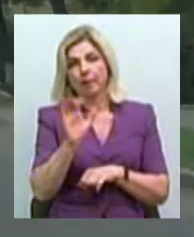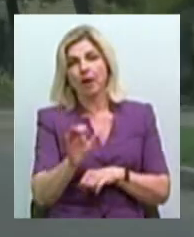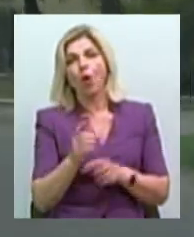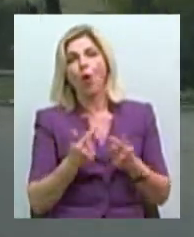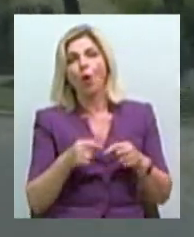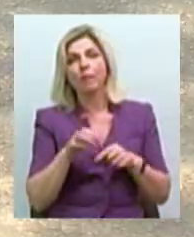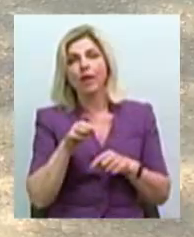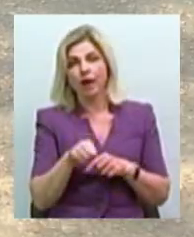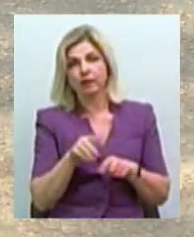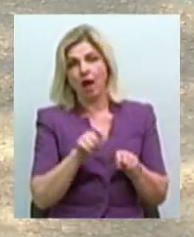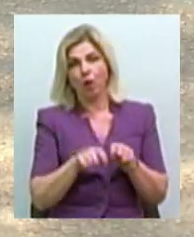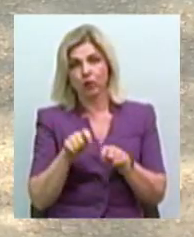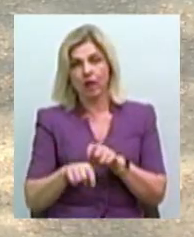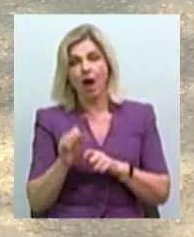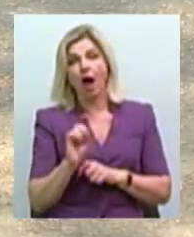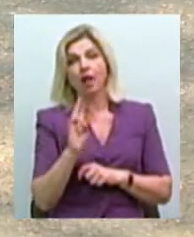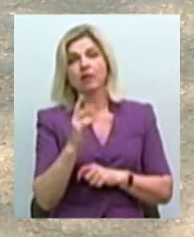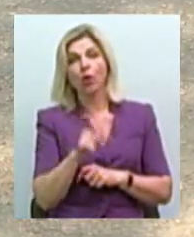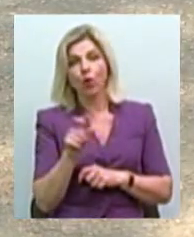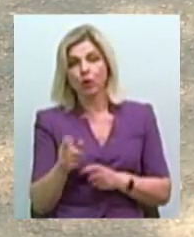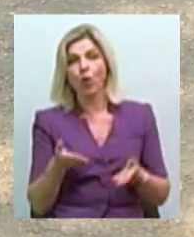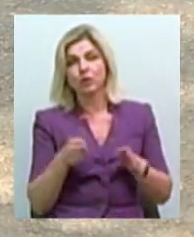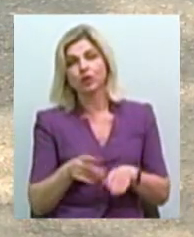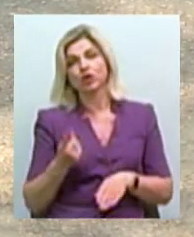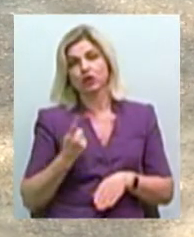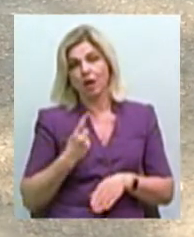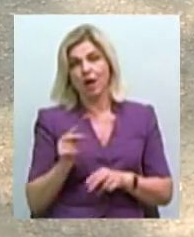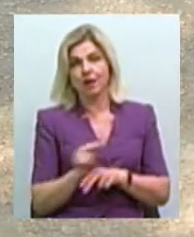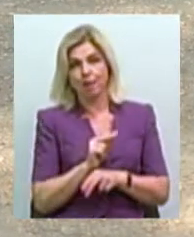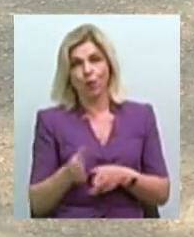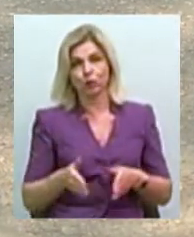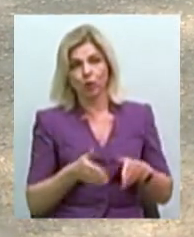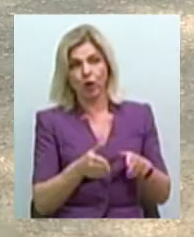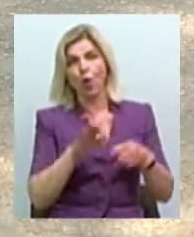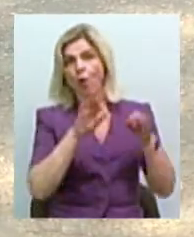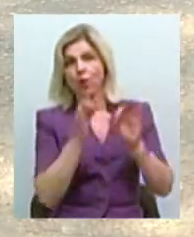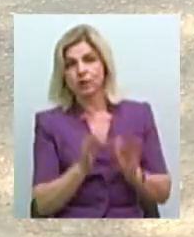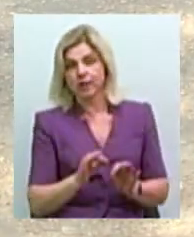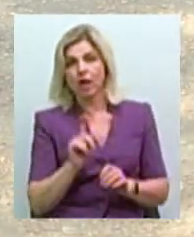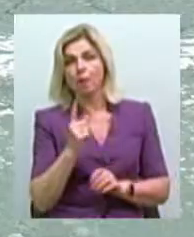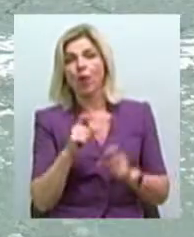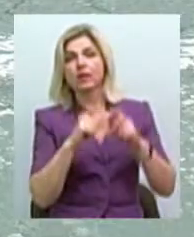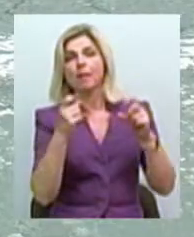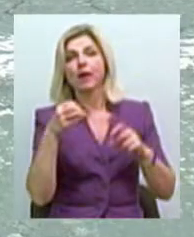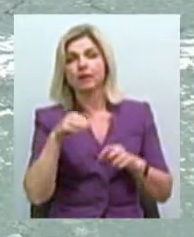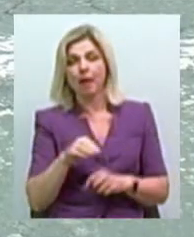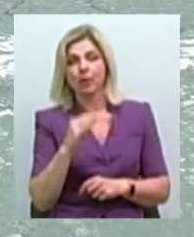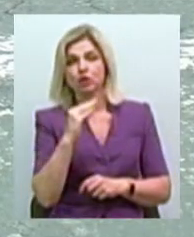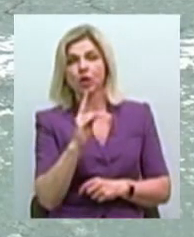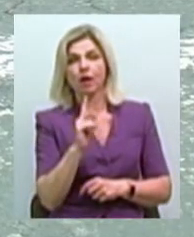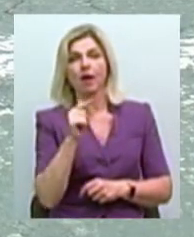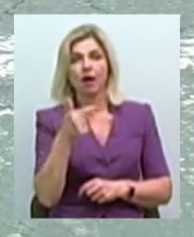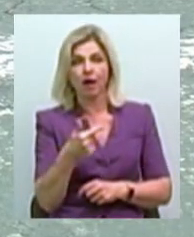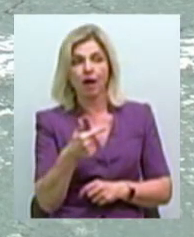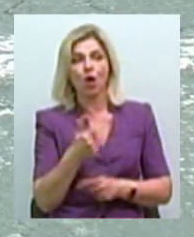об'єктів аудиту. А миколаївцям залишається чекати ремонту доріг восени, адже департамент житлово-комунального